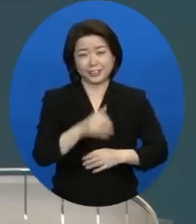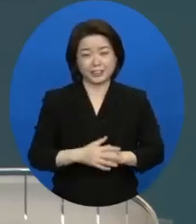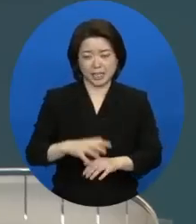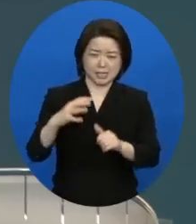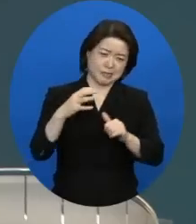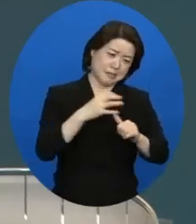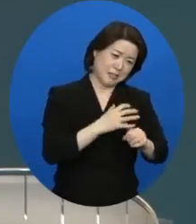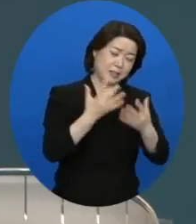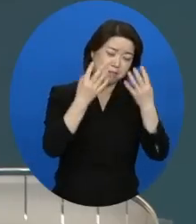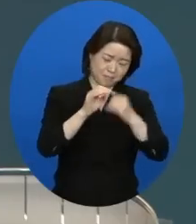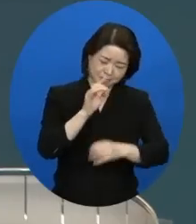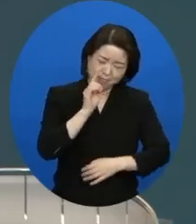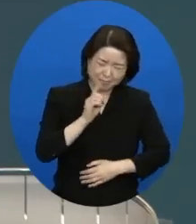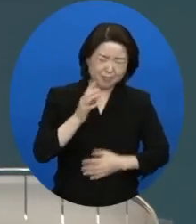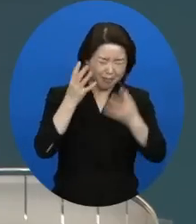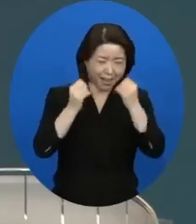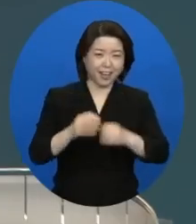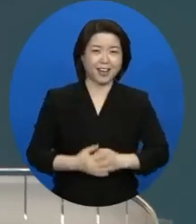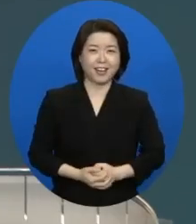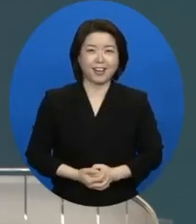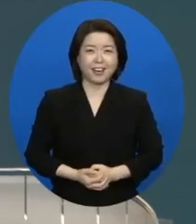핍박이 말할 수가 없어요. 네.